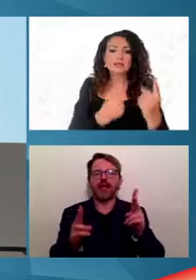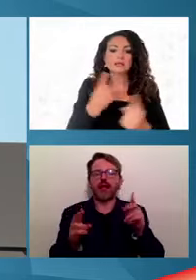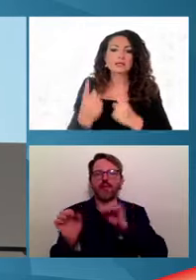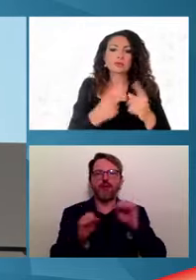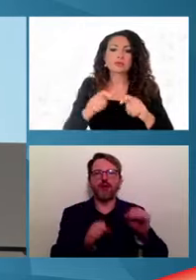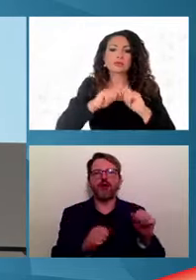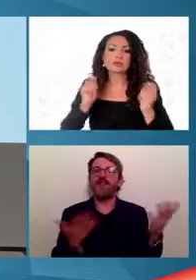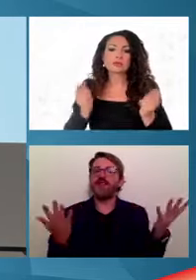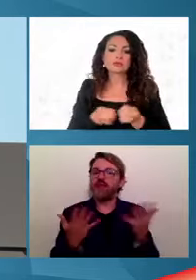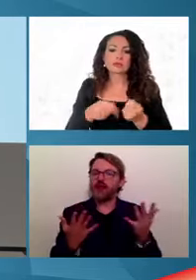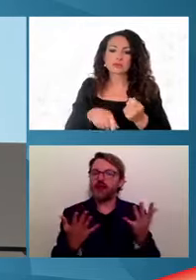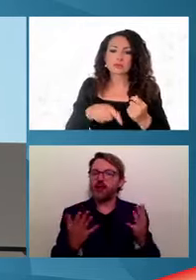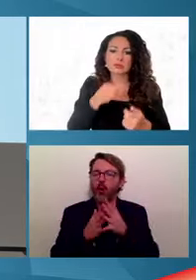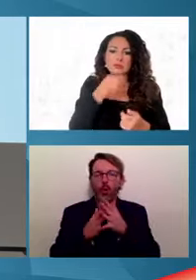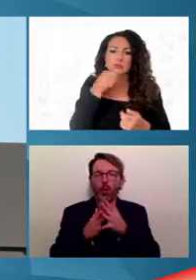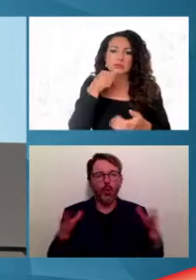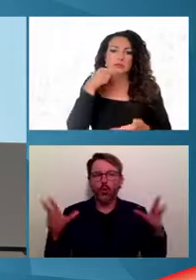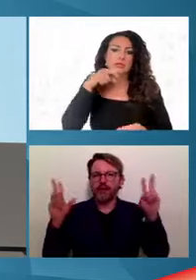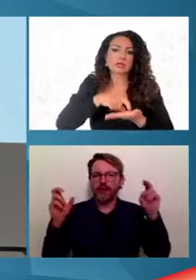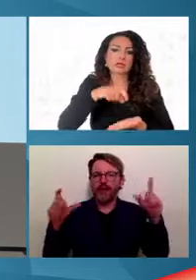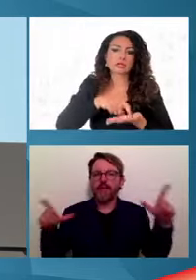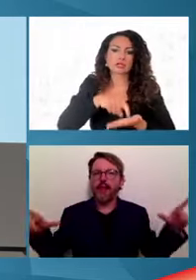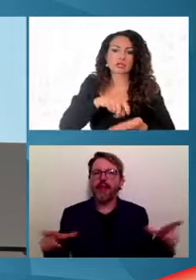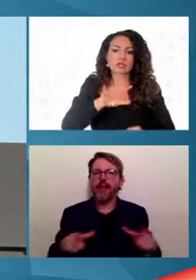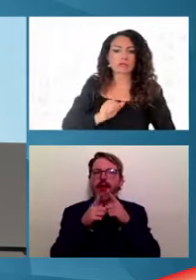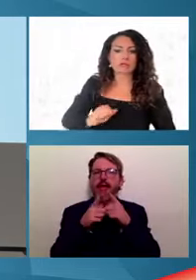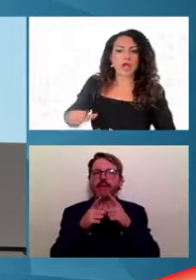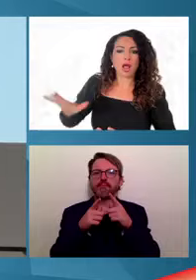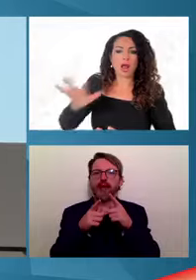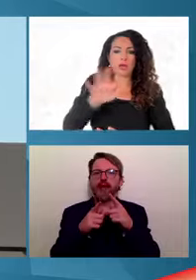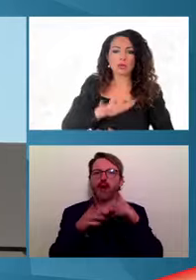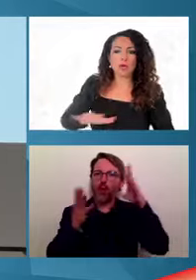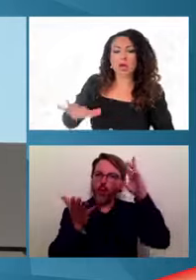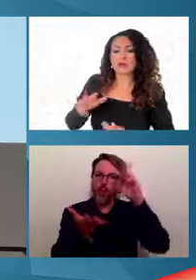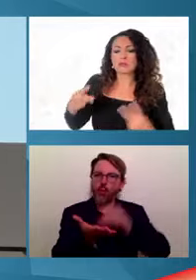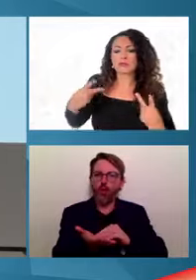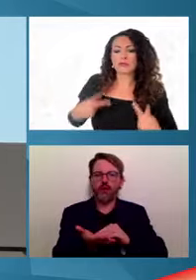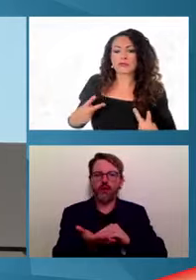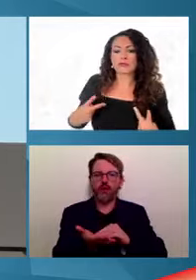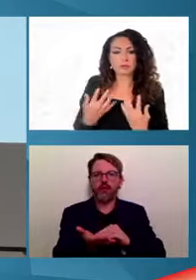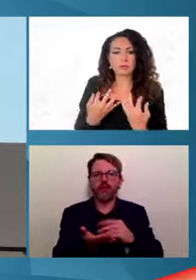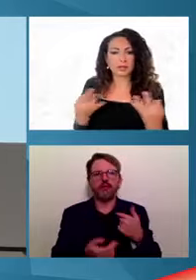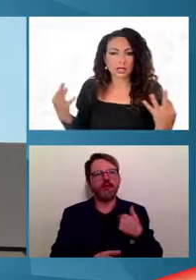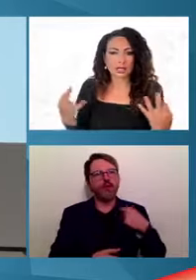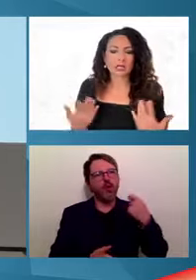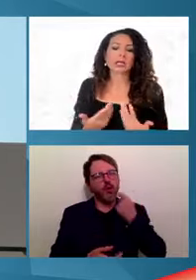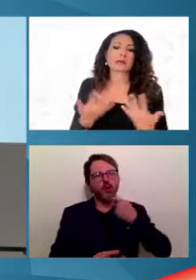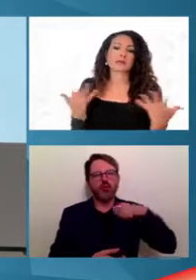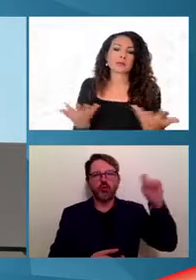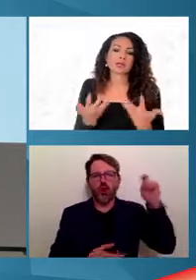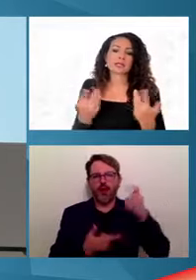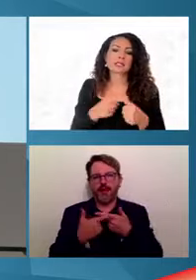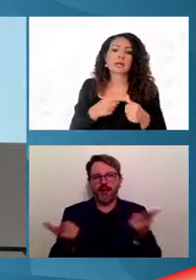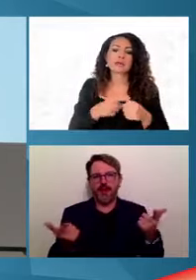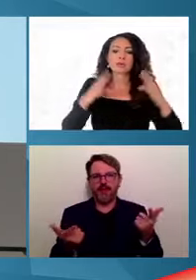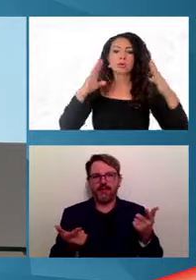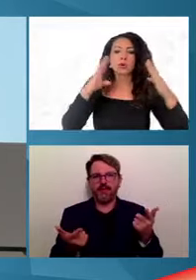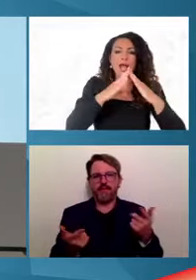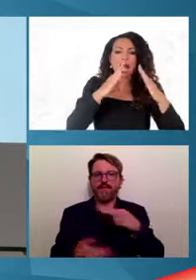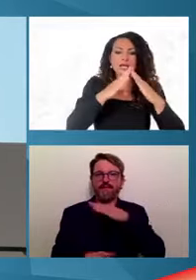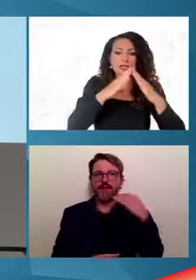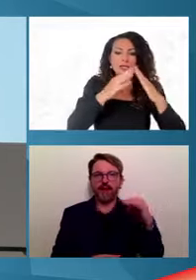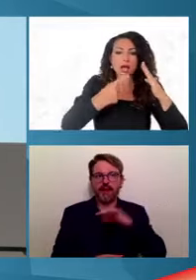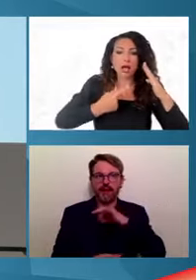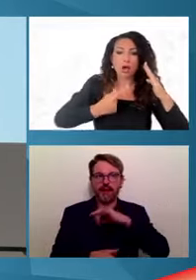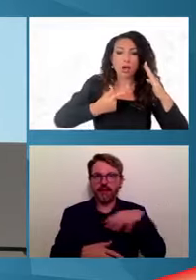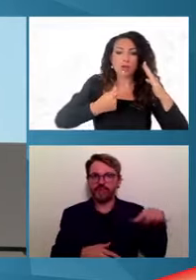großes Thema, beispielsweise. Wir sind ein teures Land. Ja. Wir sind ein begehrtes Land, aber deshalb auch ein teures Land. Und hier haben wir das